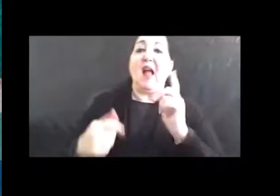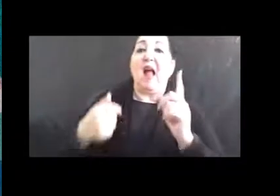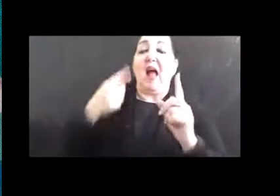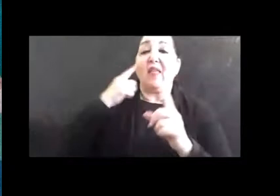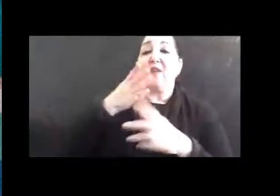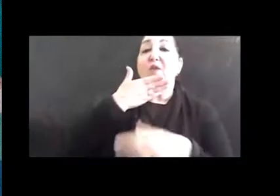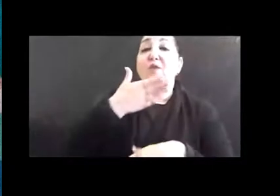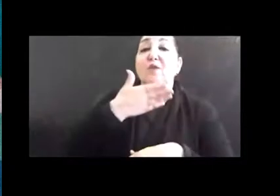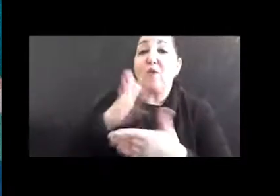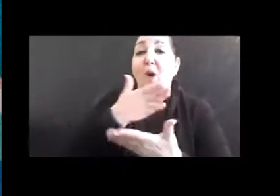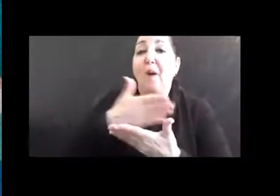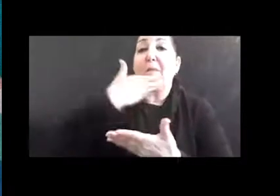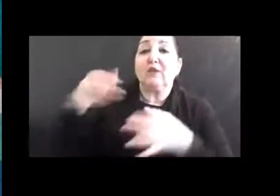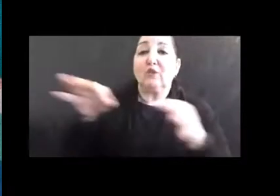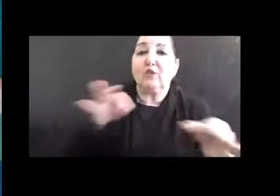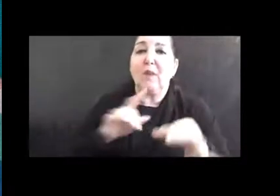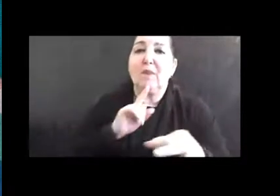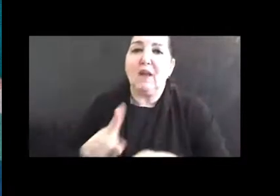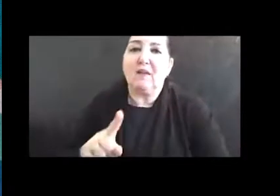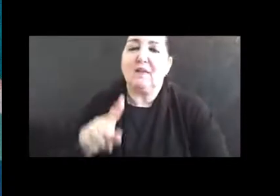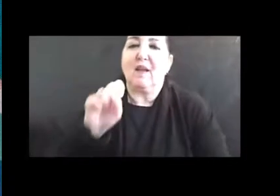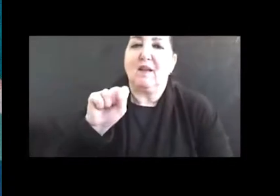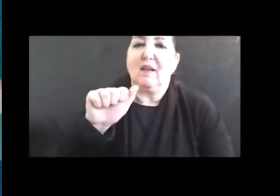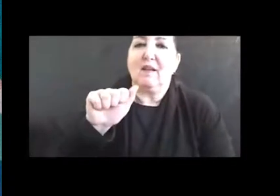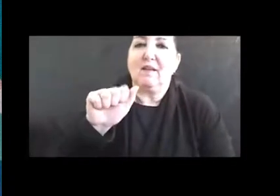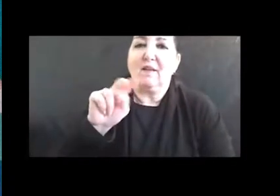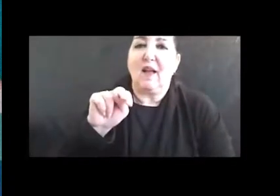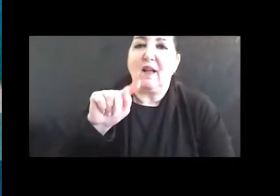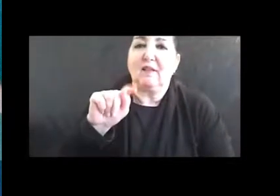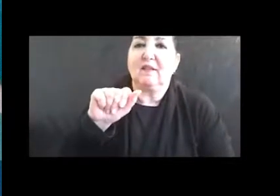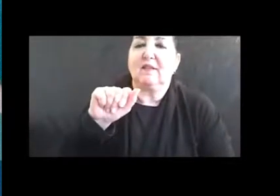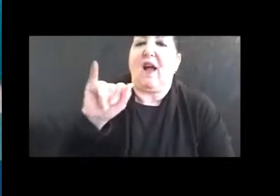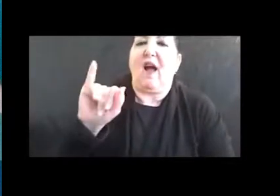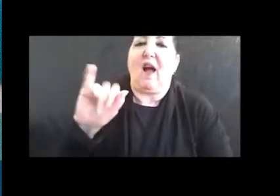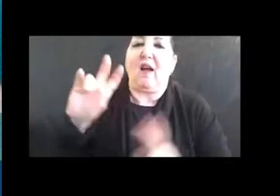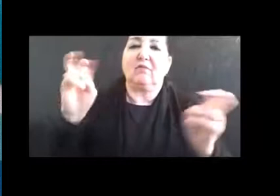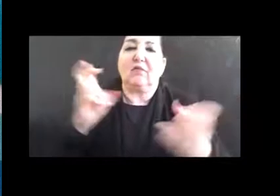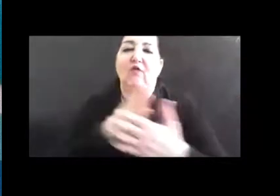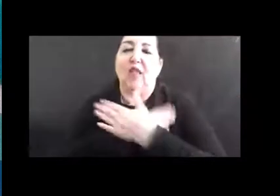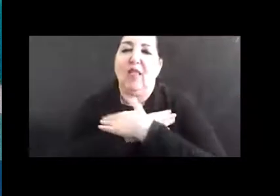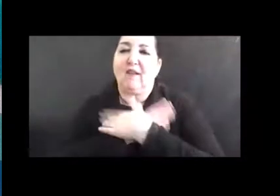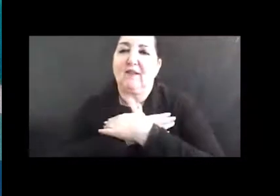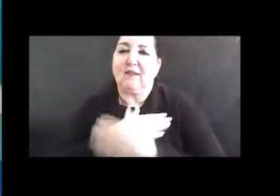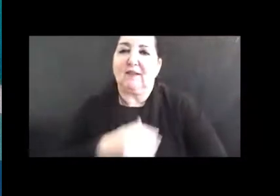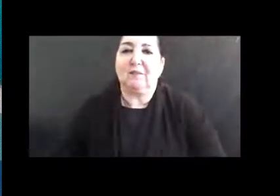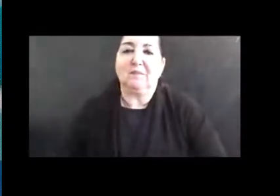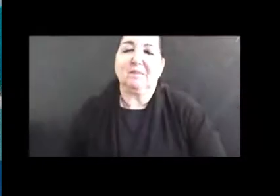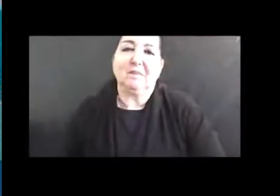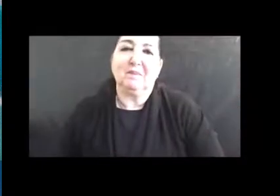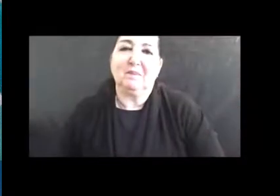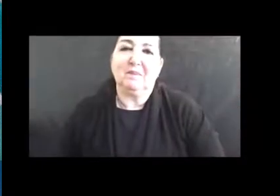juga. Lagu apa yang paling menggambarkan kolektifmu ini? Gue rasa Roma Irama dan Rita Sugiarto,